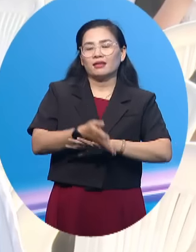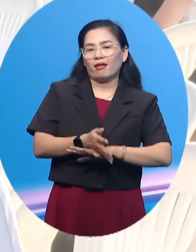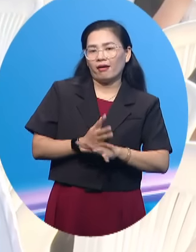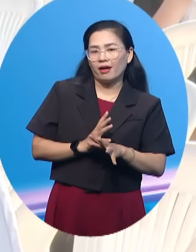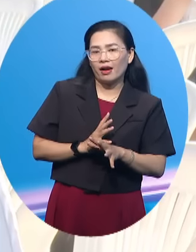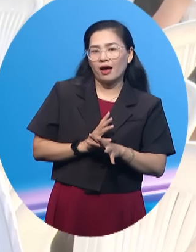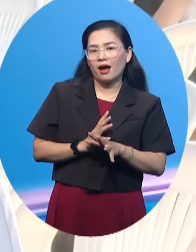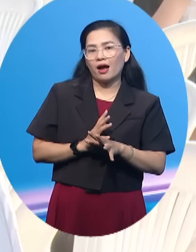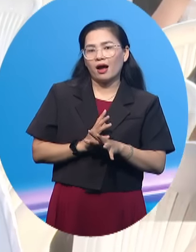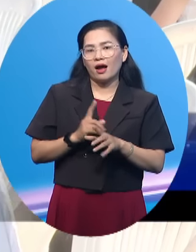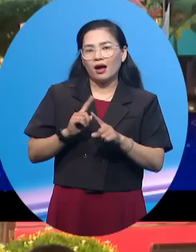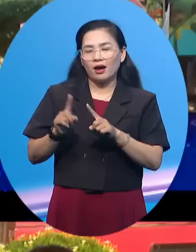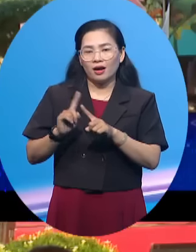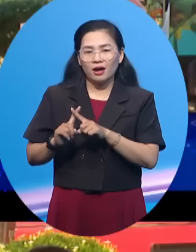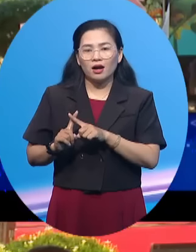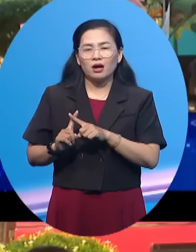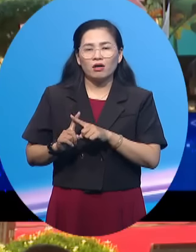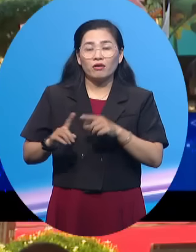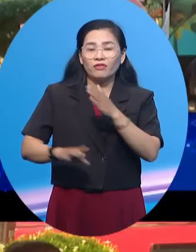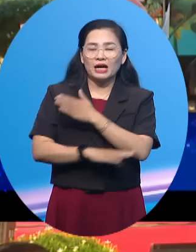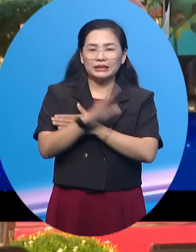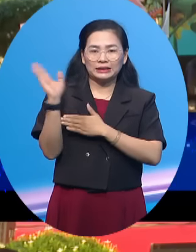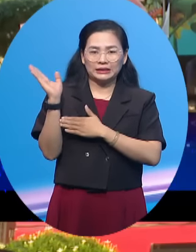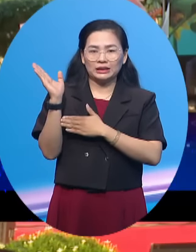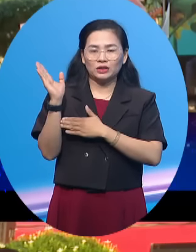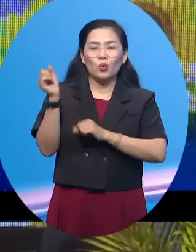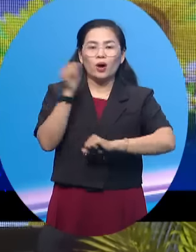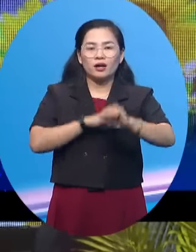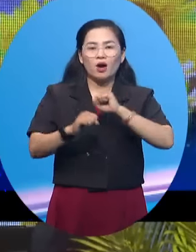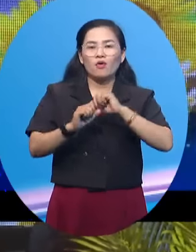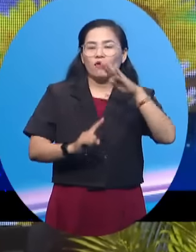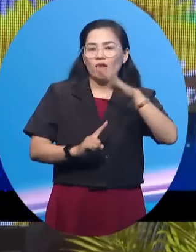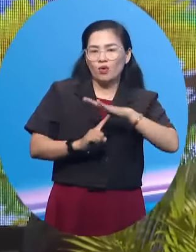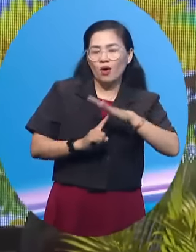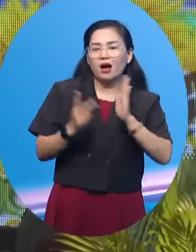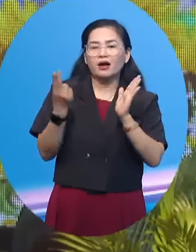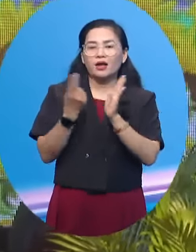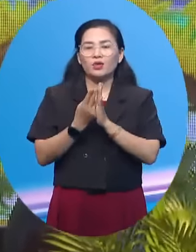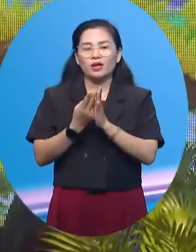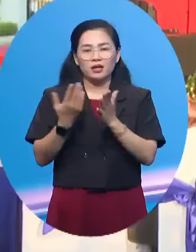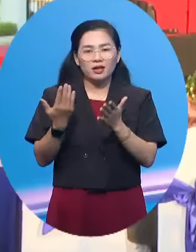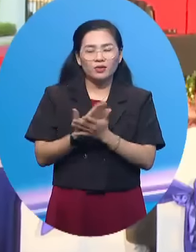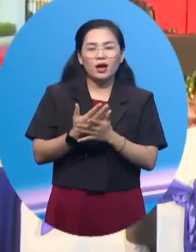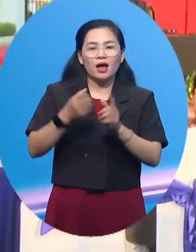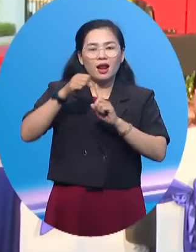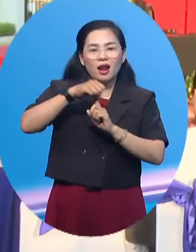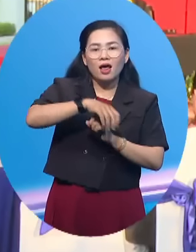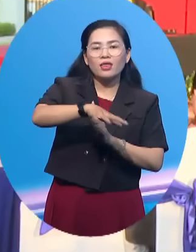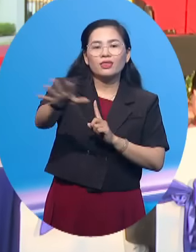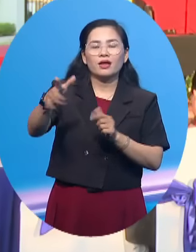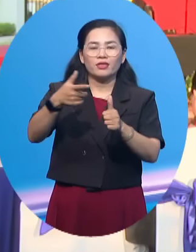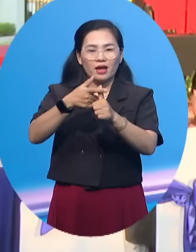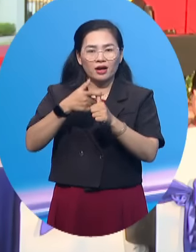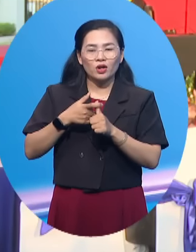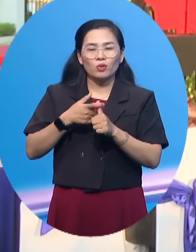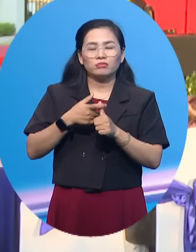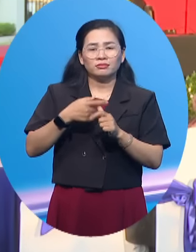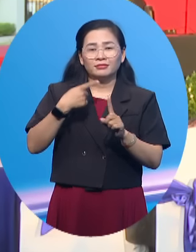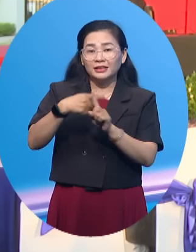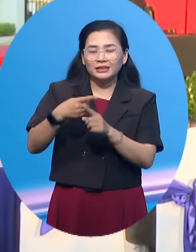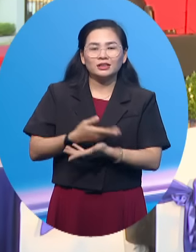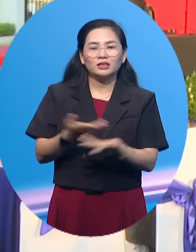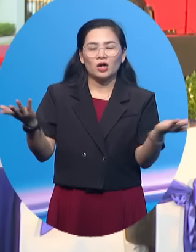trường của các đội nhóm, từ đó mở rộng phát triển định hướng về hoạt động văn hóa nghệ thuật hiện đại, tạo sự lan tỏa và tác động tích cực đến công chúng,